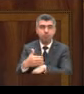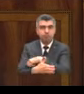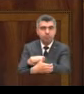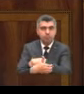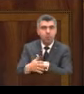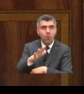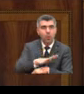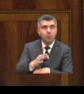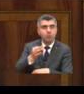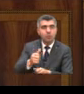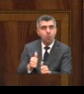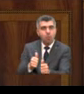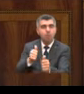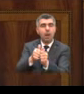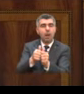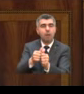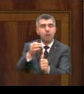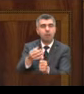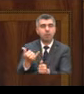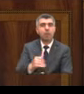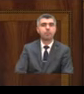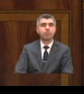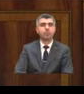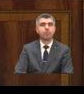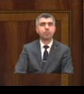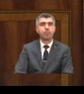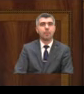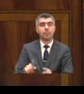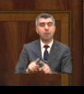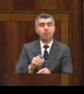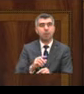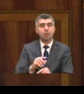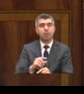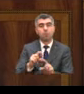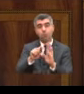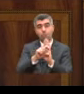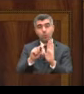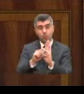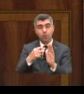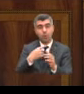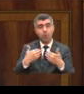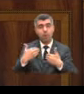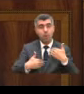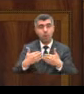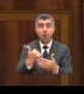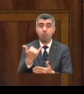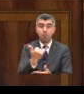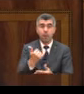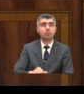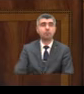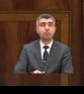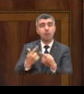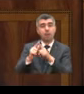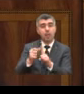امس الحاجه الى المواكبه اللي هي من هذا النوع. نرجع للموضوع ديال الاعاقه واللي كنعتبره موضوع مهم واللي تبدلت